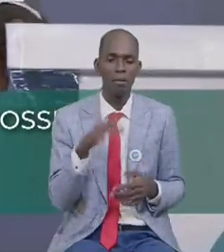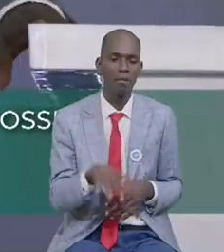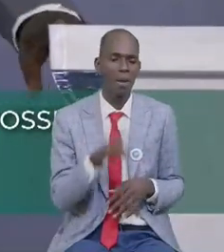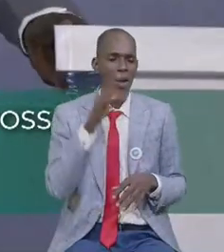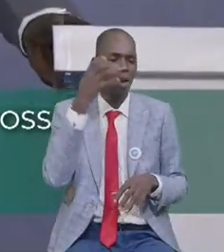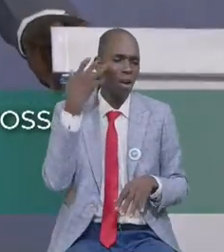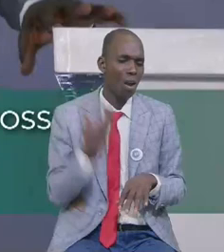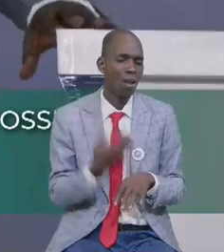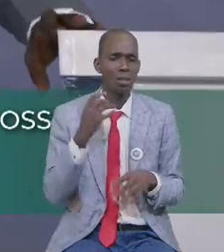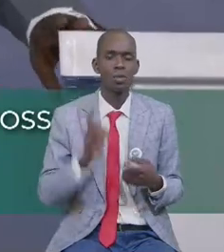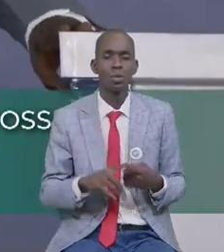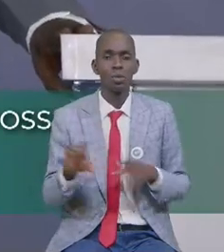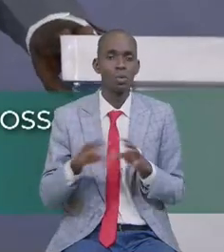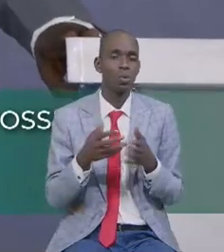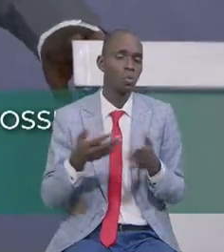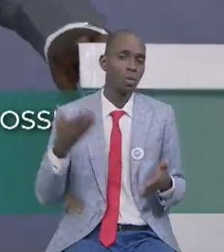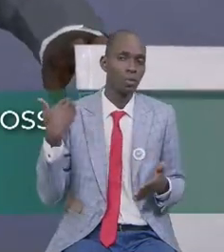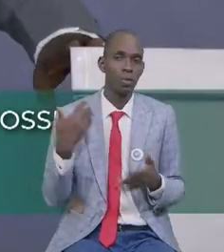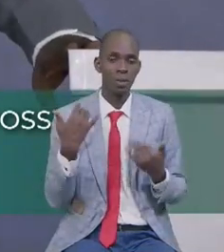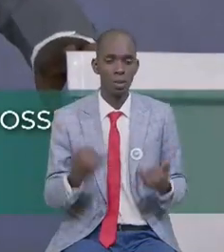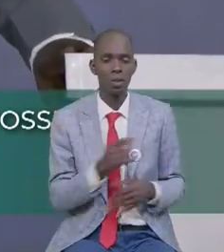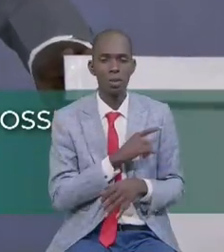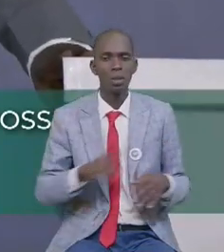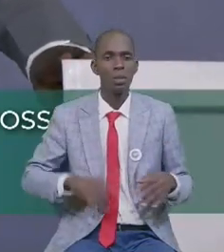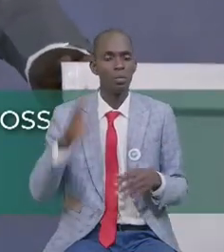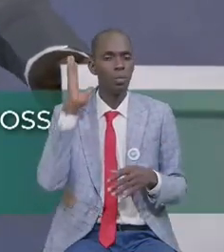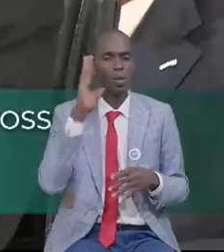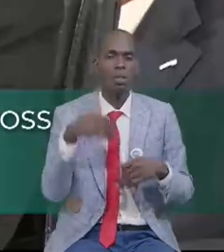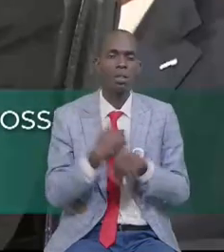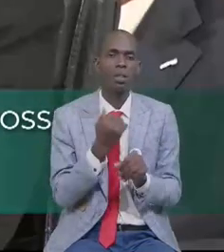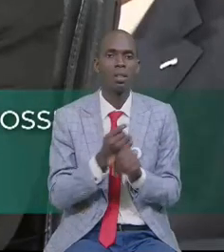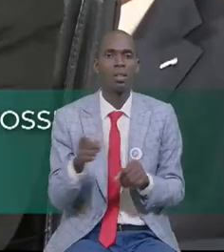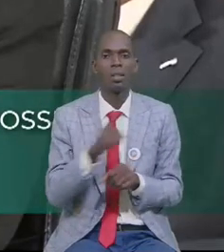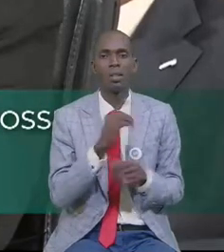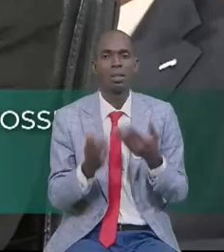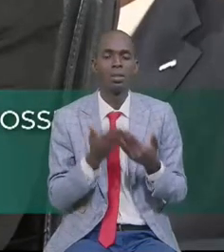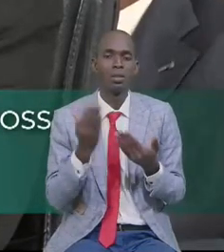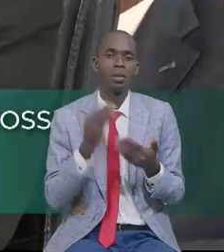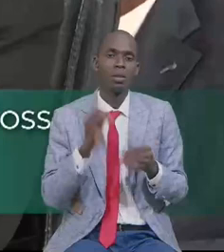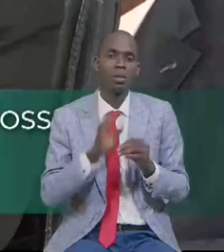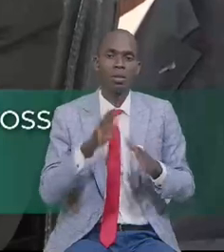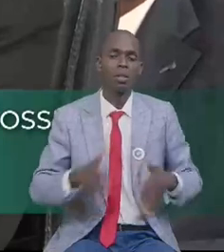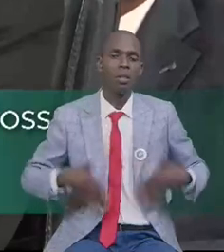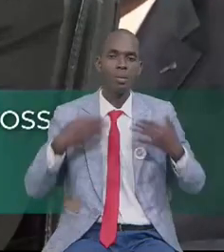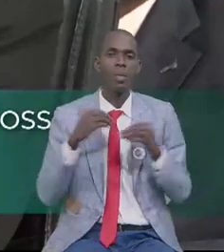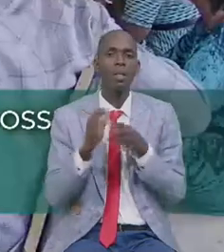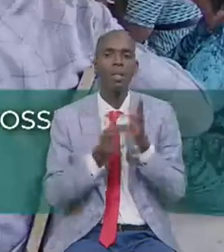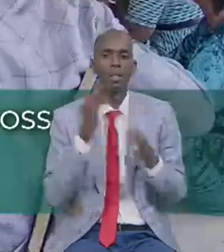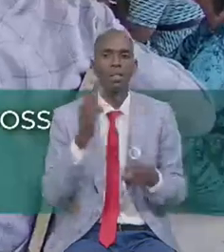avant, maintenant, le Seigneur les rendra faciles sur ton chemin au nom de